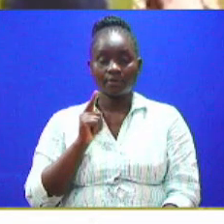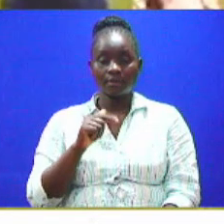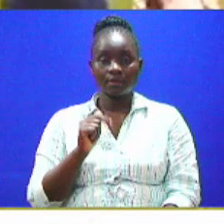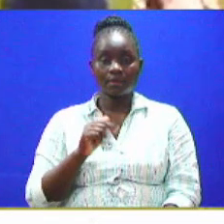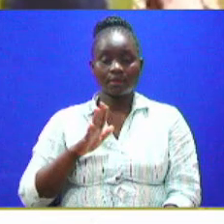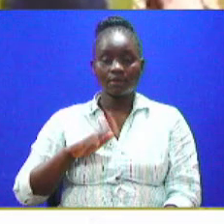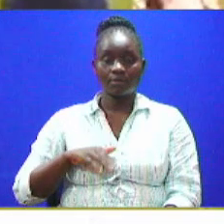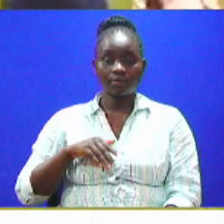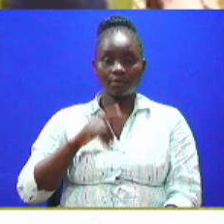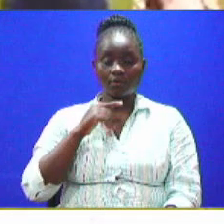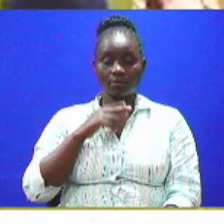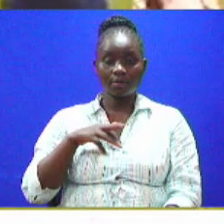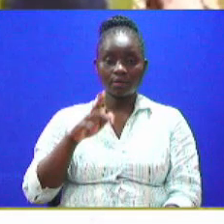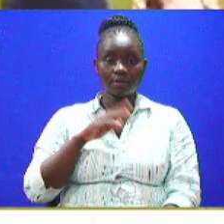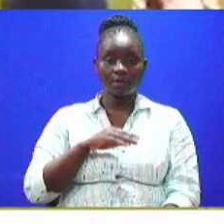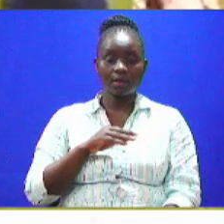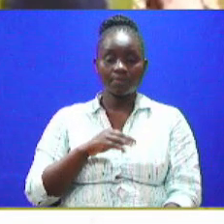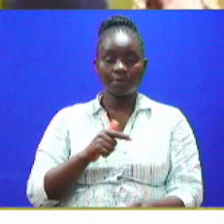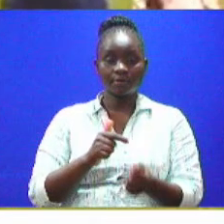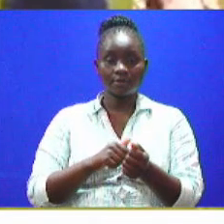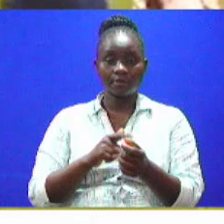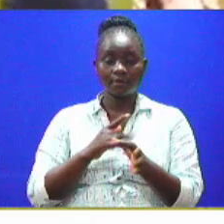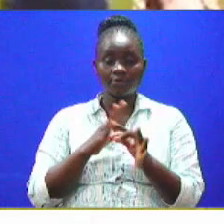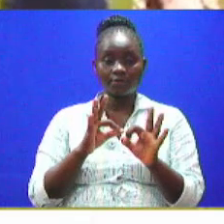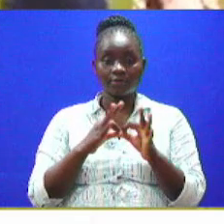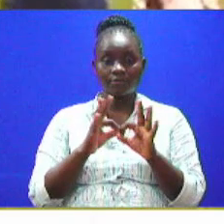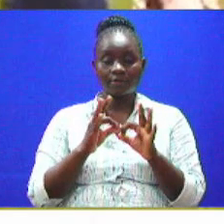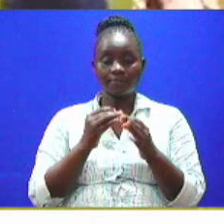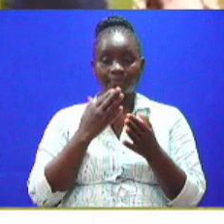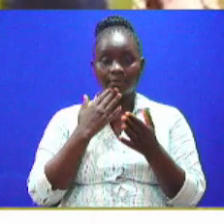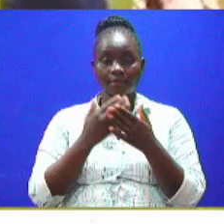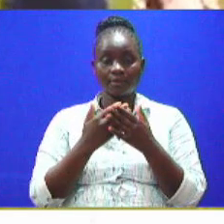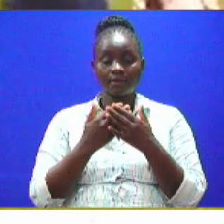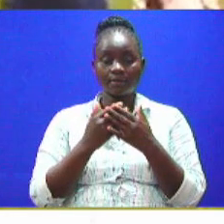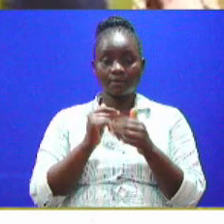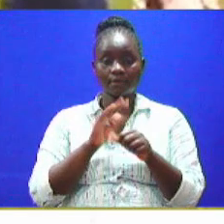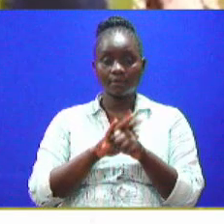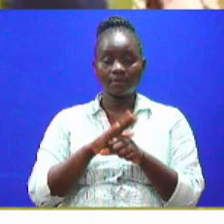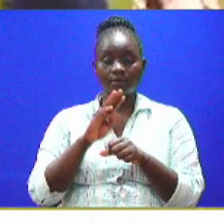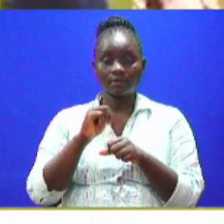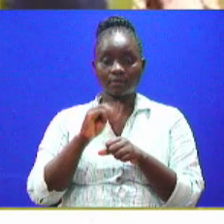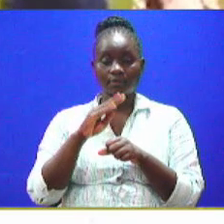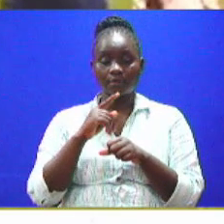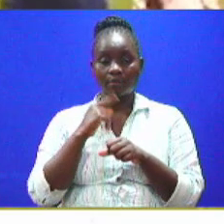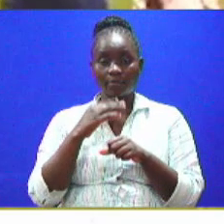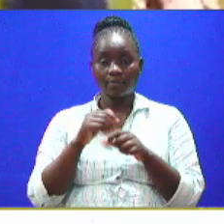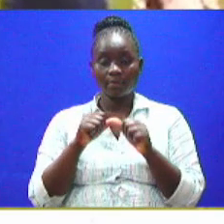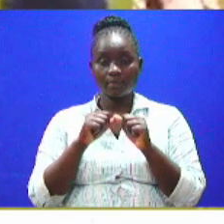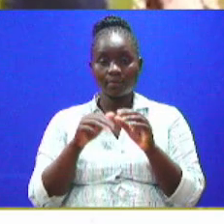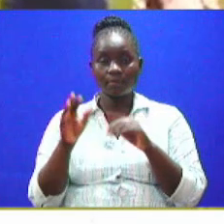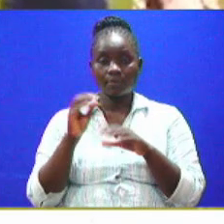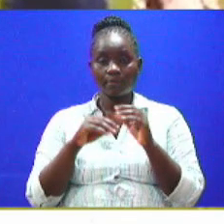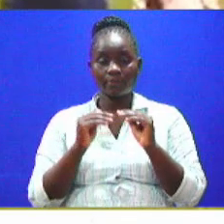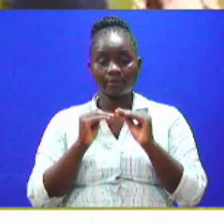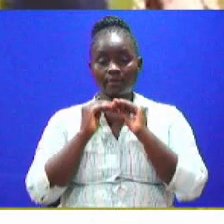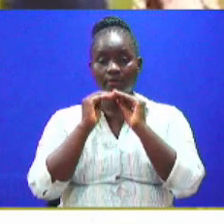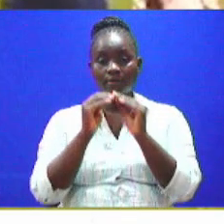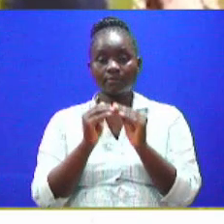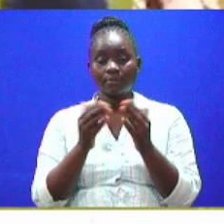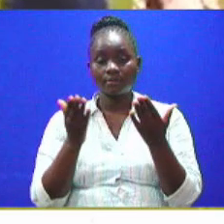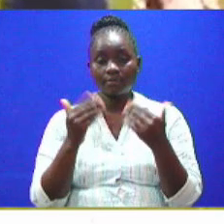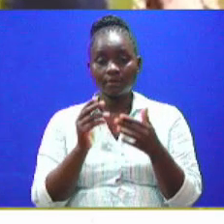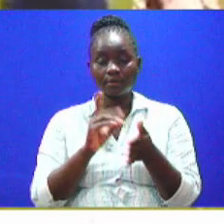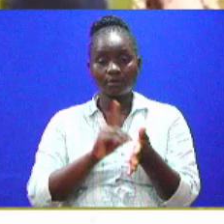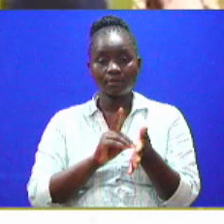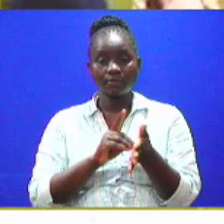bakira asokubweni gwa kwabosa. Bahakirembu ya mono, umu ya msio ito Steve Arika, asoko ire getambo kire kikio koreta kwa wanyagitari